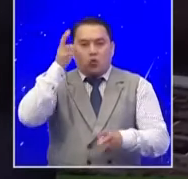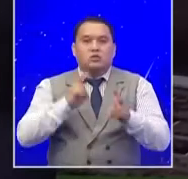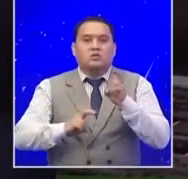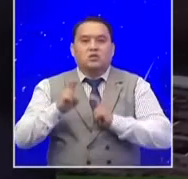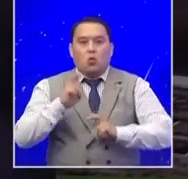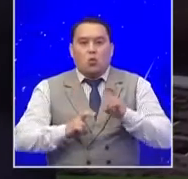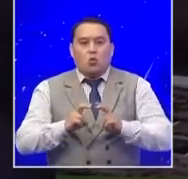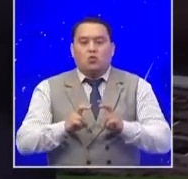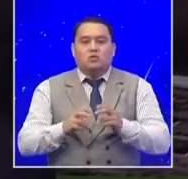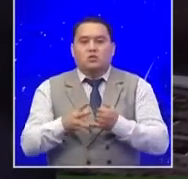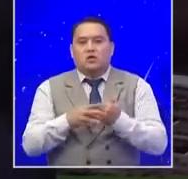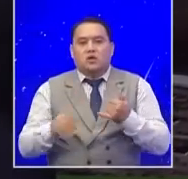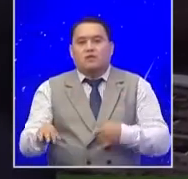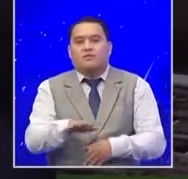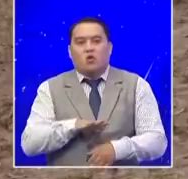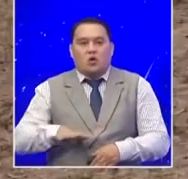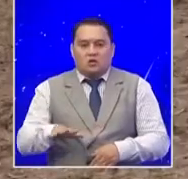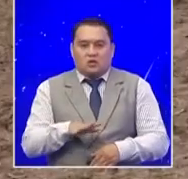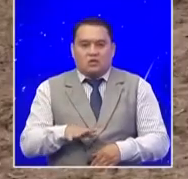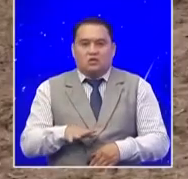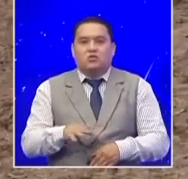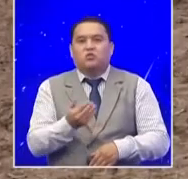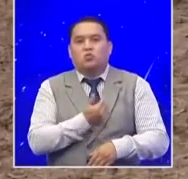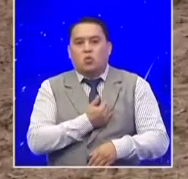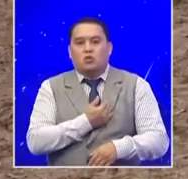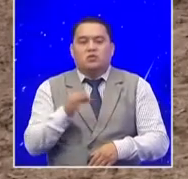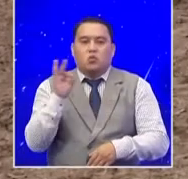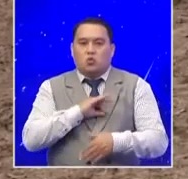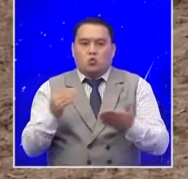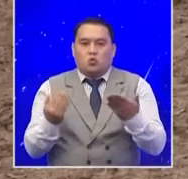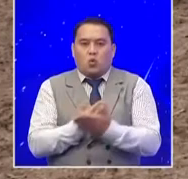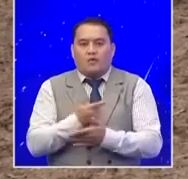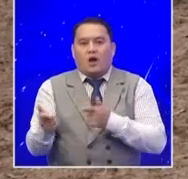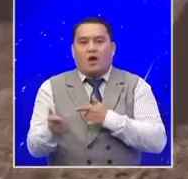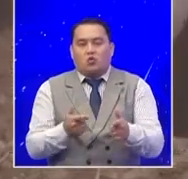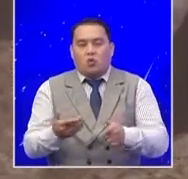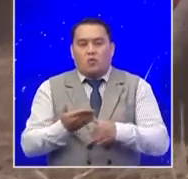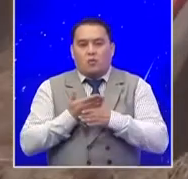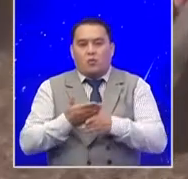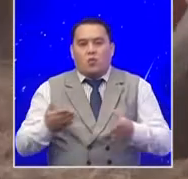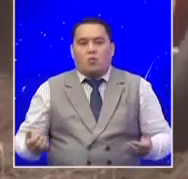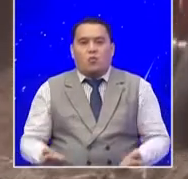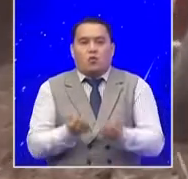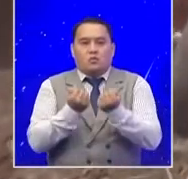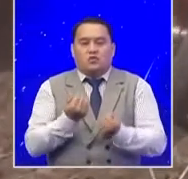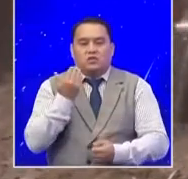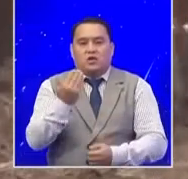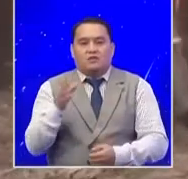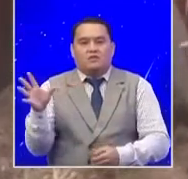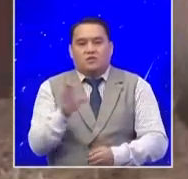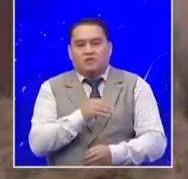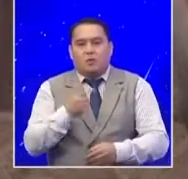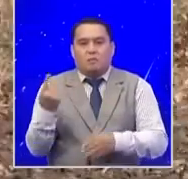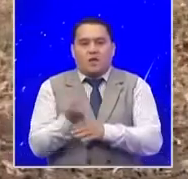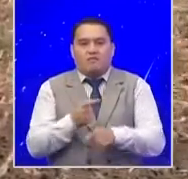научно-исследовательского института земледелия и растениеводства заявили, что для освоения новой культуры готовы оказать аграриям всяческую помощь. Всего на